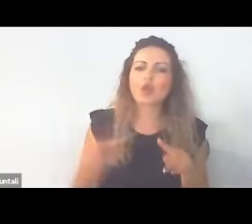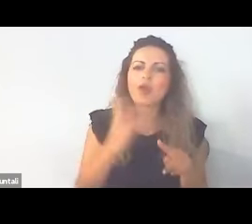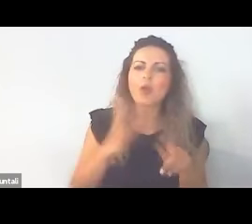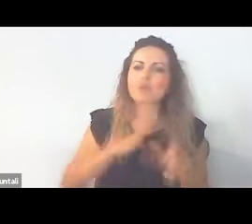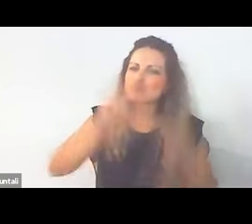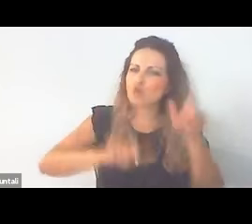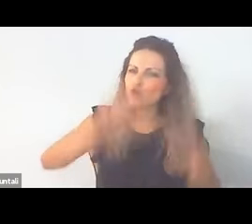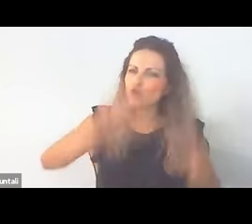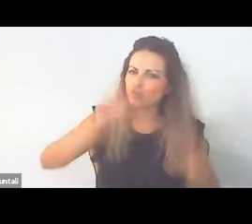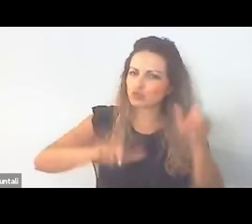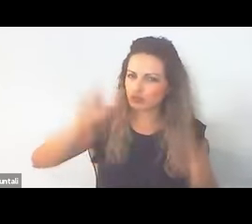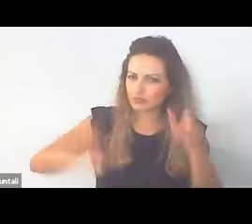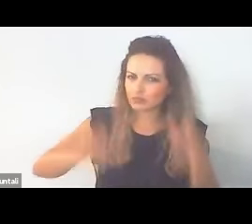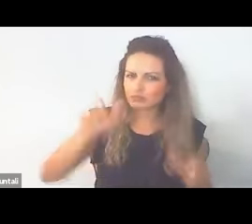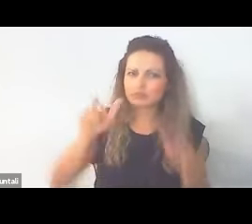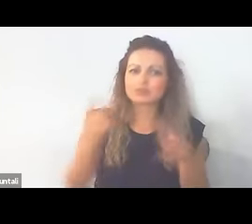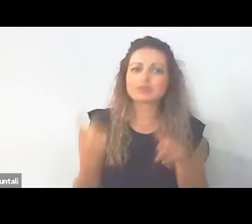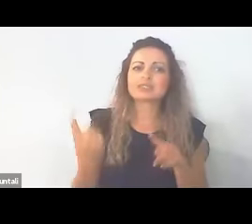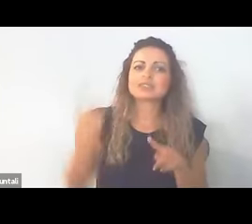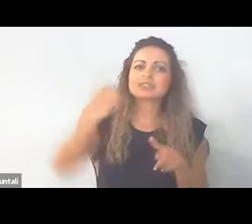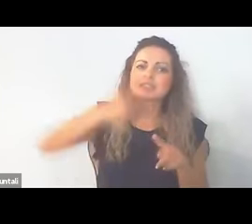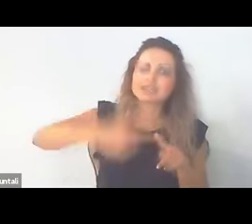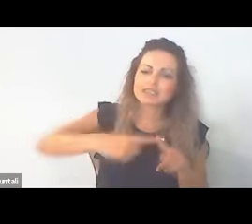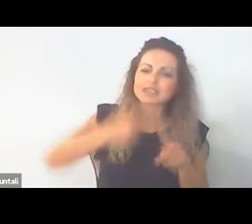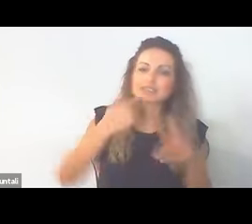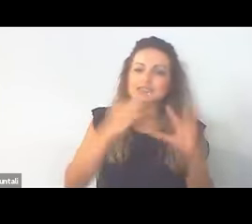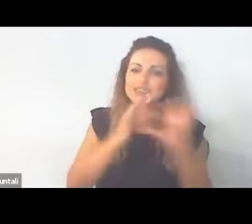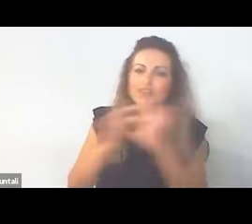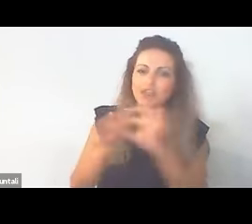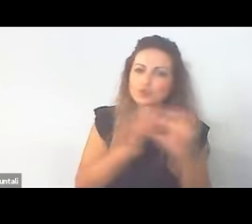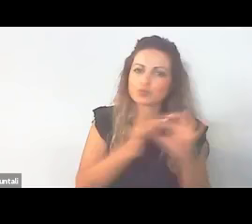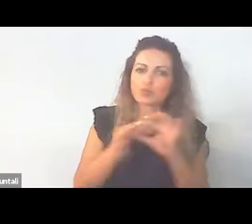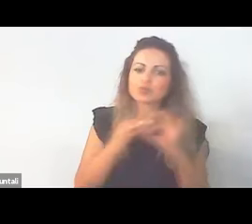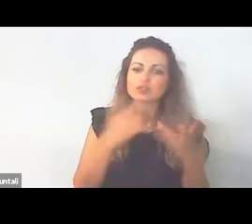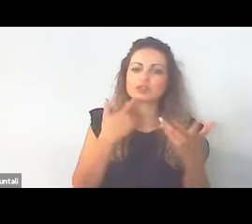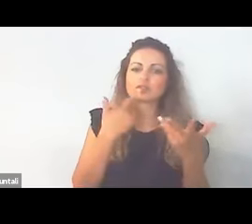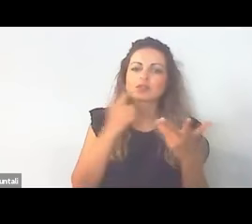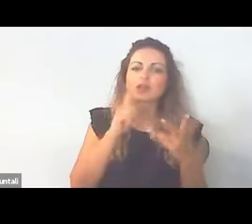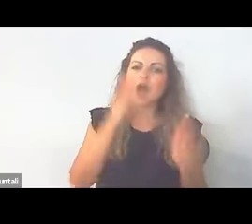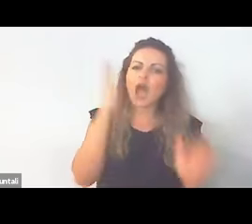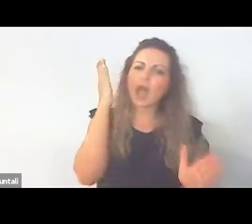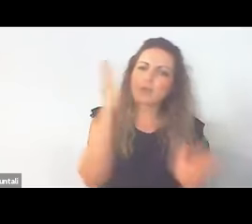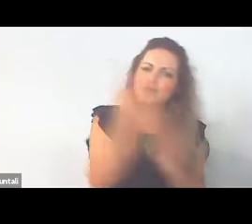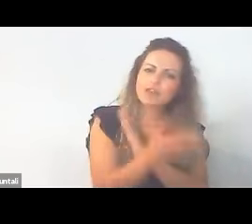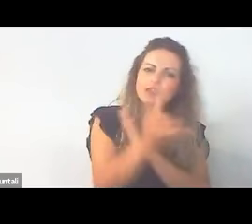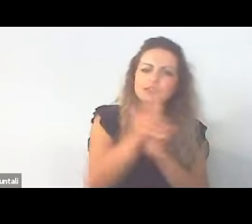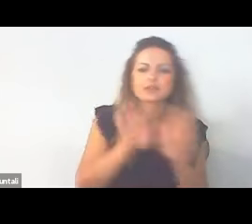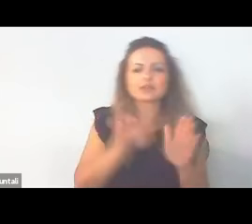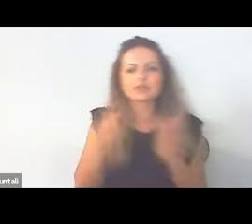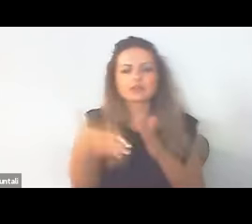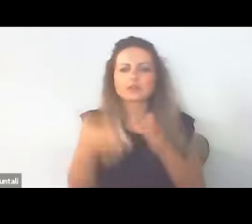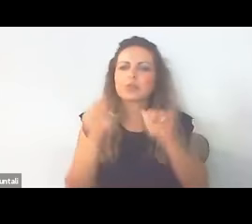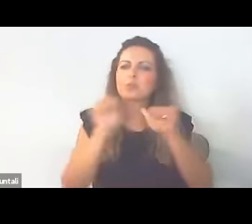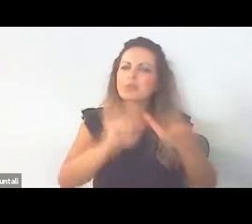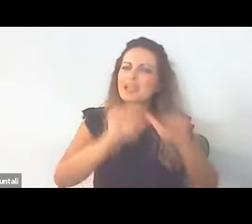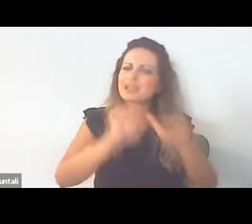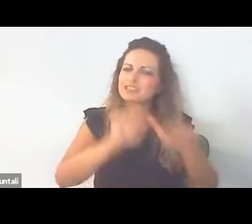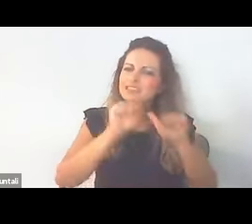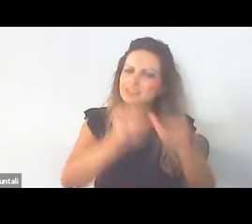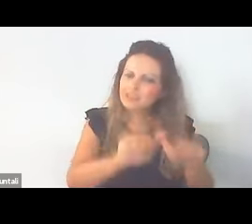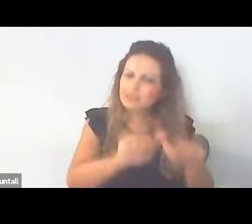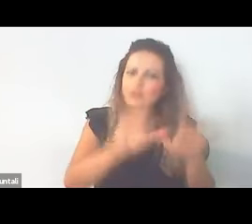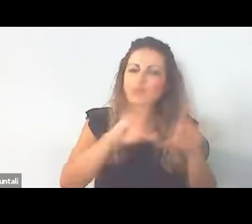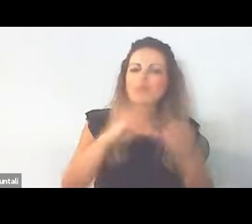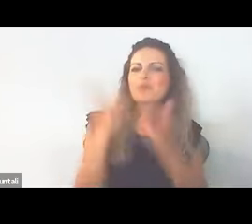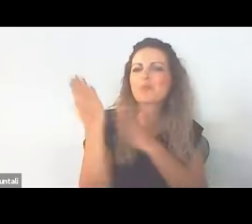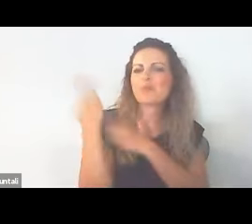τον συνδυασμό άμεσης και έμεσης άσκησης πίεσης στους υπεύθυνους φορείς χάραξης πολιτικής. Γι' αυτό λοιπόν